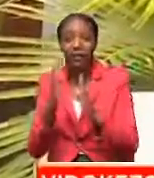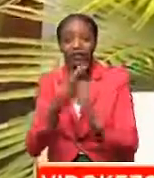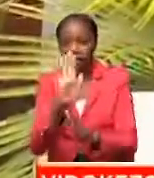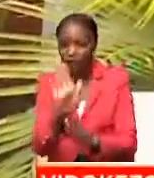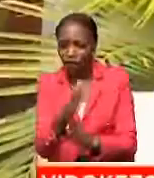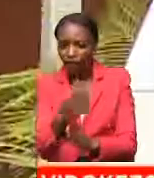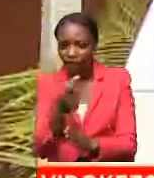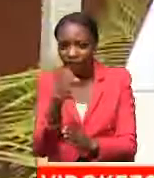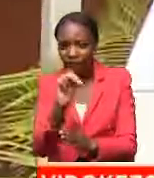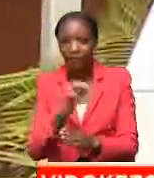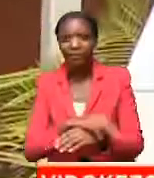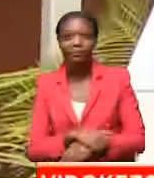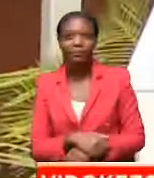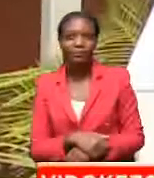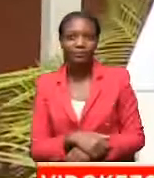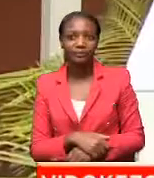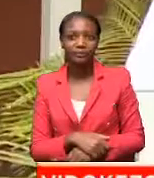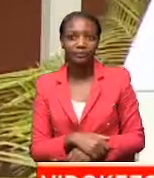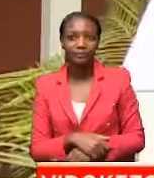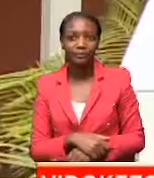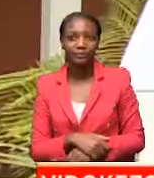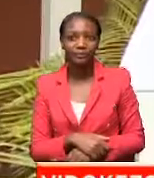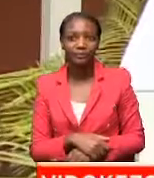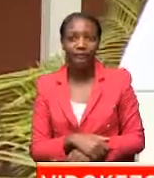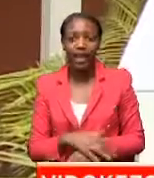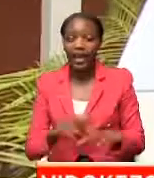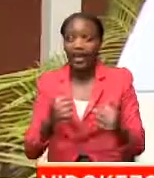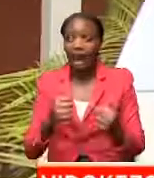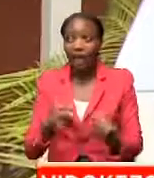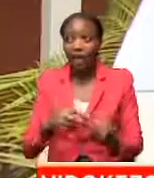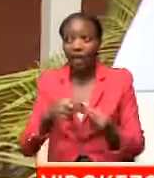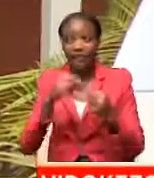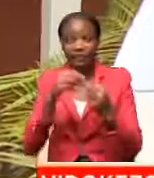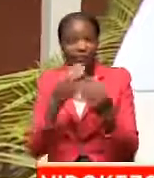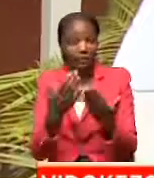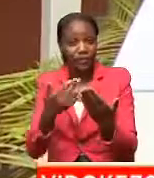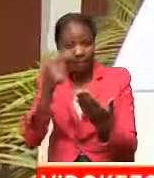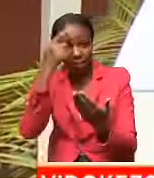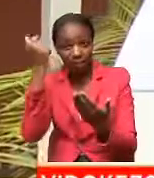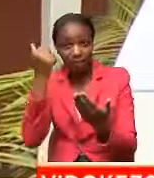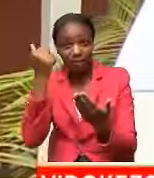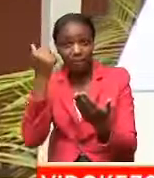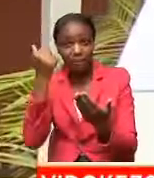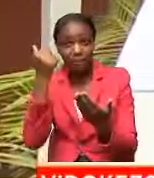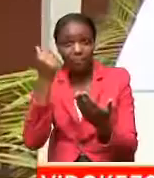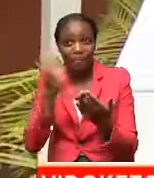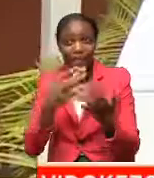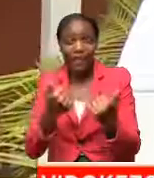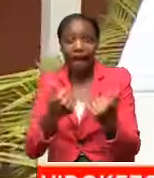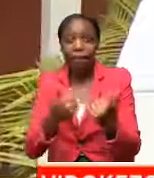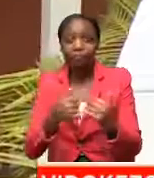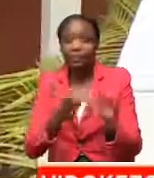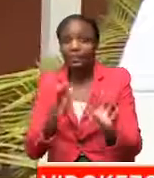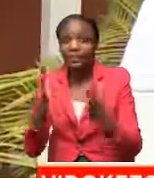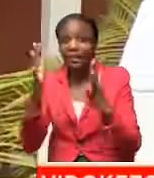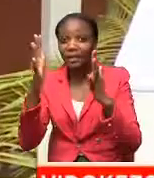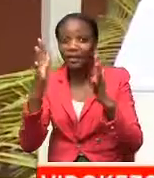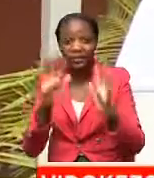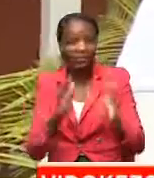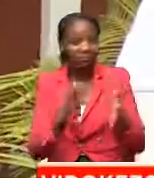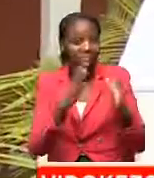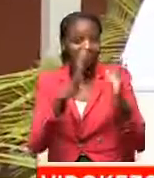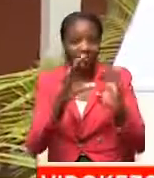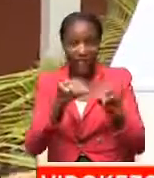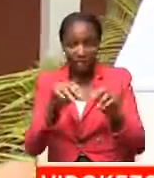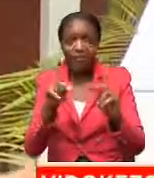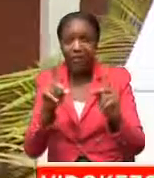wakati huu mgumu. Ndio, hii ni jambo ya kipekee Naivas wamefanya, kwa sababu hata kutoka kupika makofi ni sawa, kwa sababu hiyo ni jumu nyingine